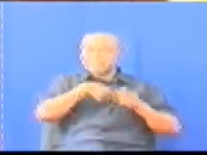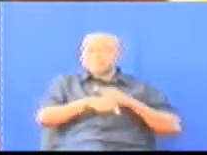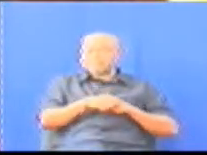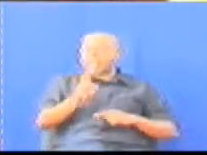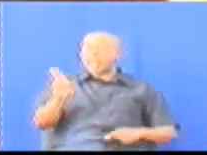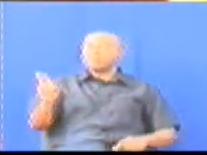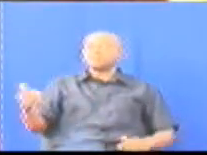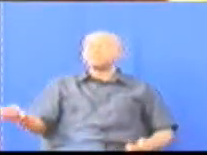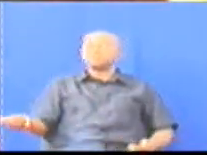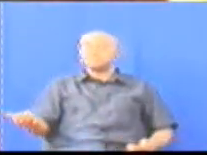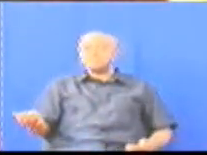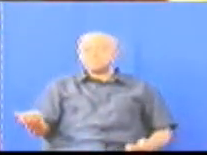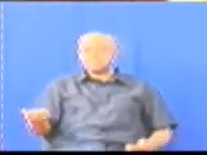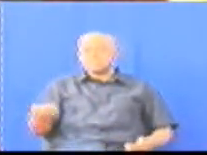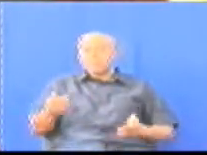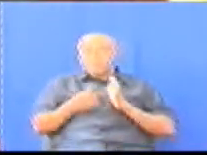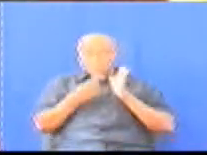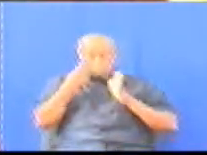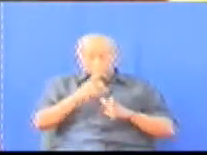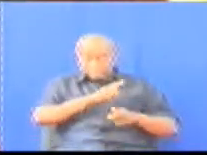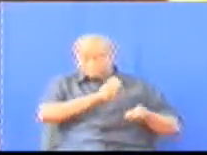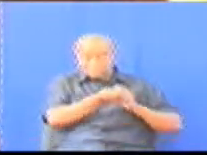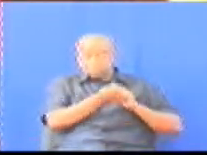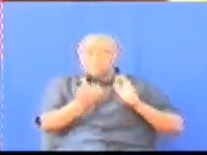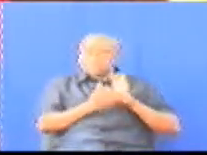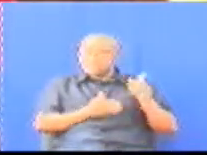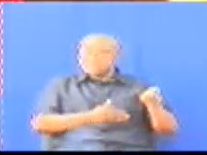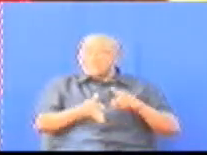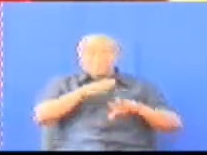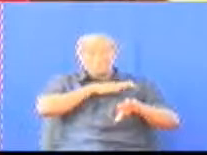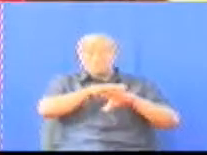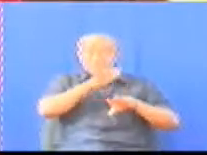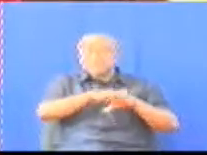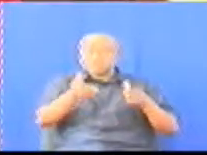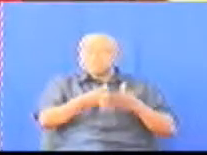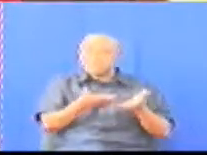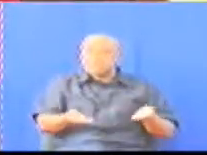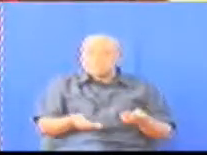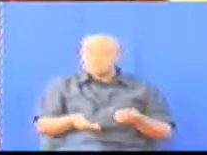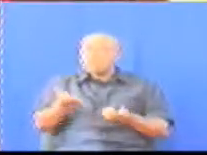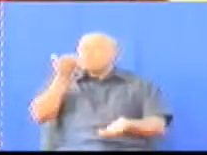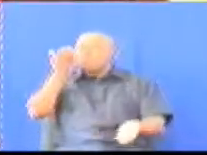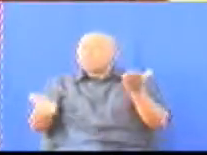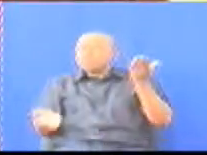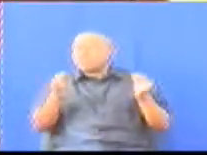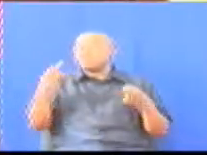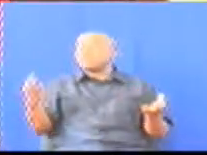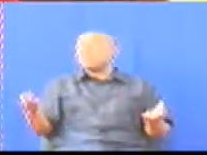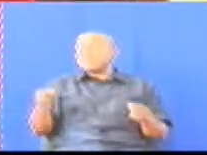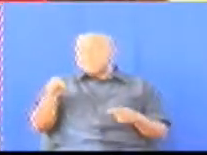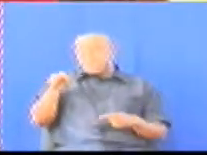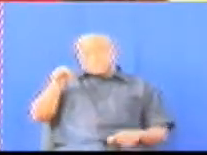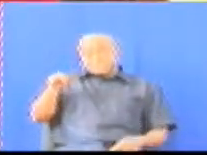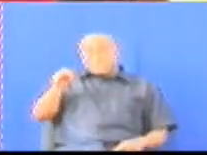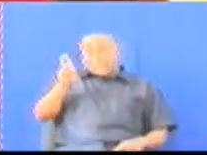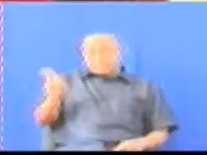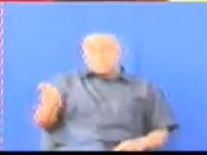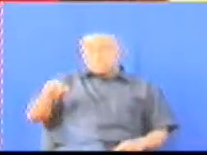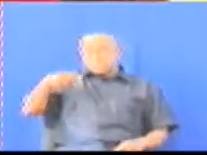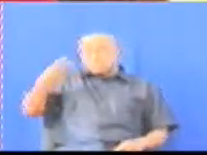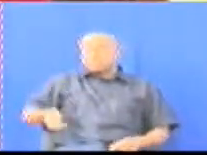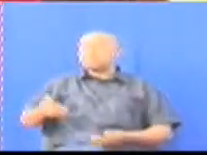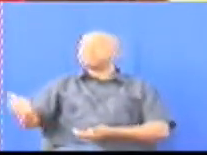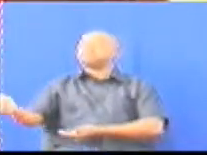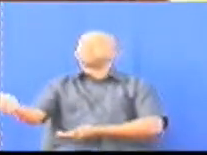ambao vimechukuliwa. Ukiangalia mabadiliko ya sheria hiyo hata haielezi kutakuwa na upimaji wa namna gani kwamba sasa halmashauri zimeshindwa